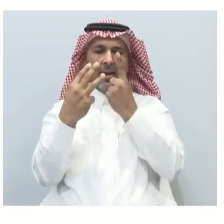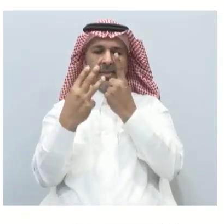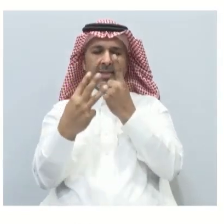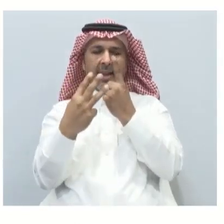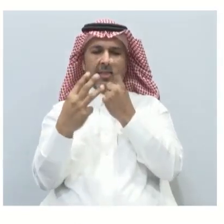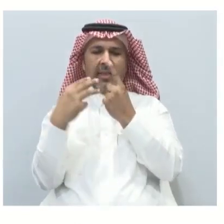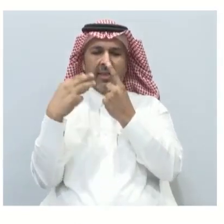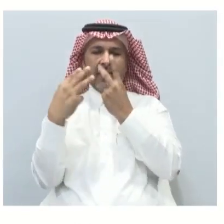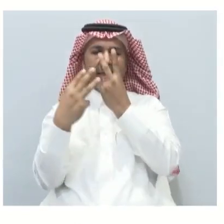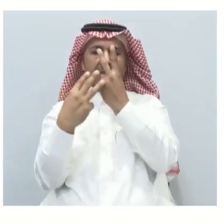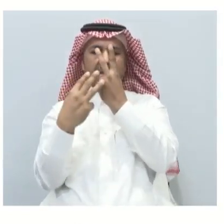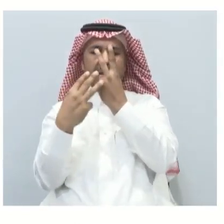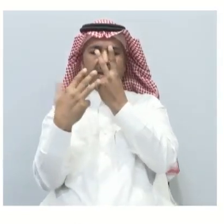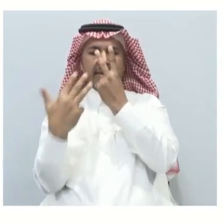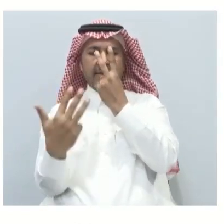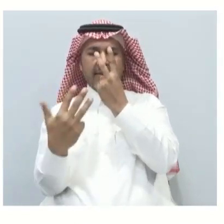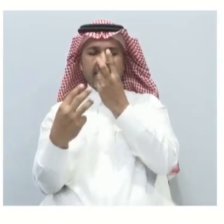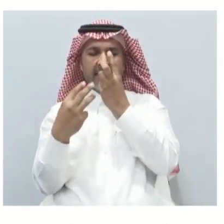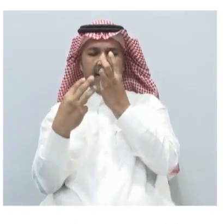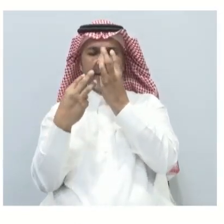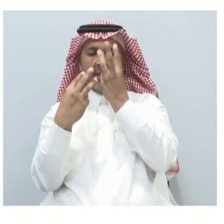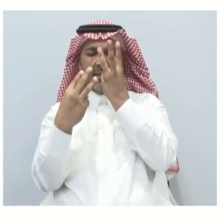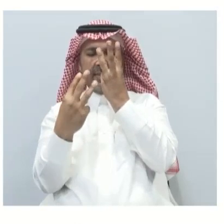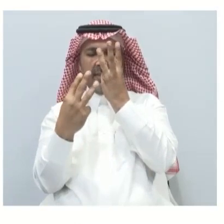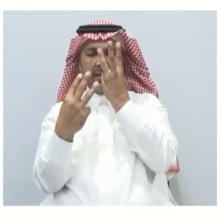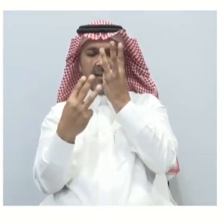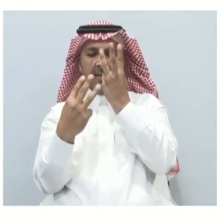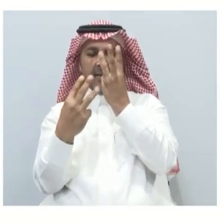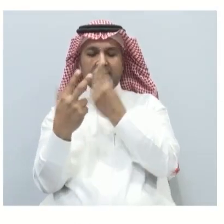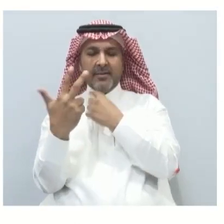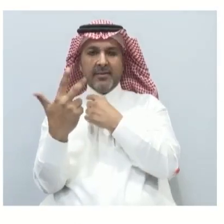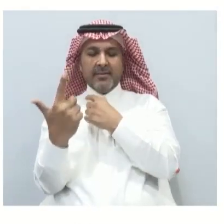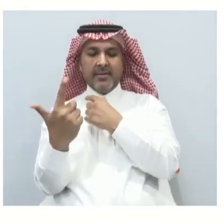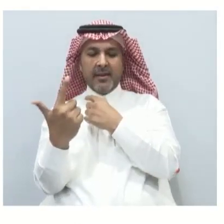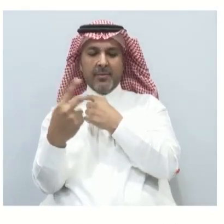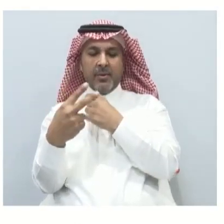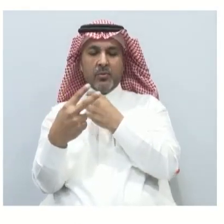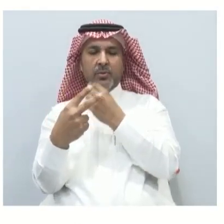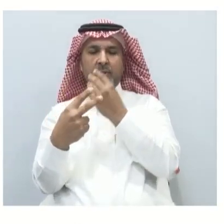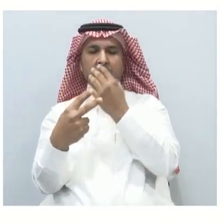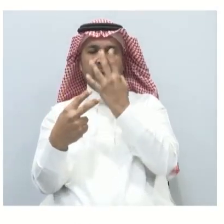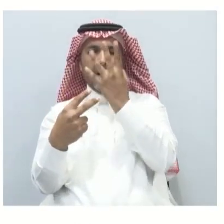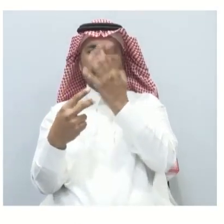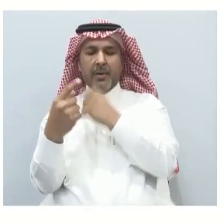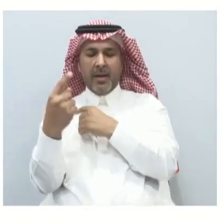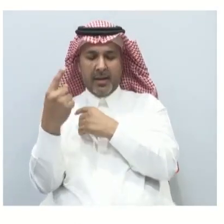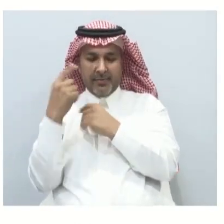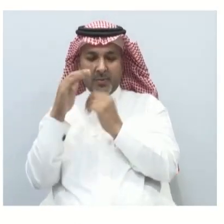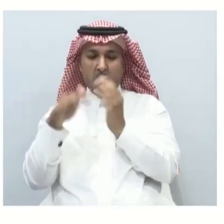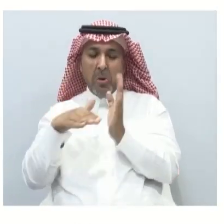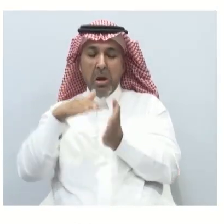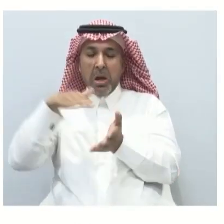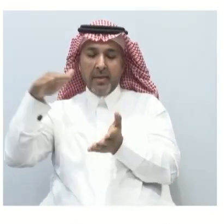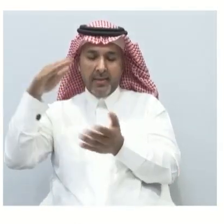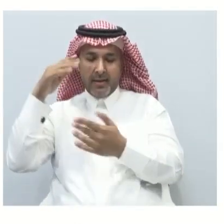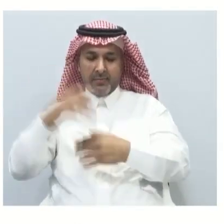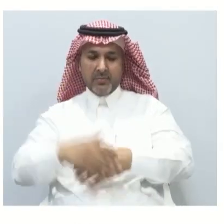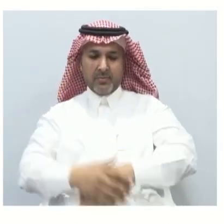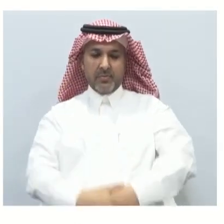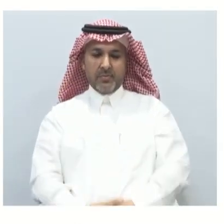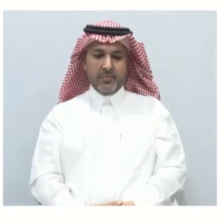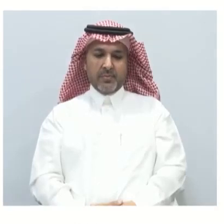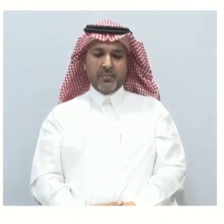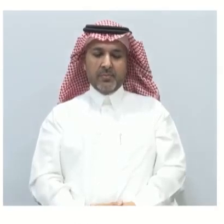27 3 اس 4 81 3 اس 5 243 3 اس